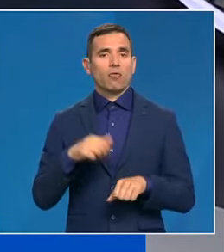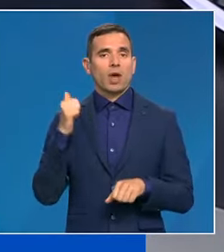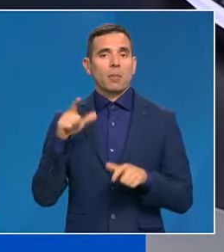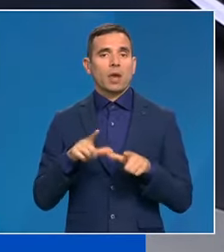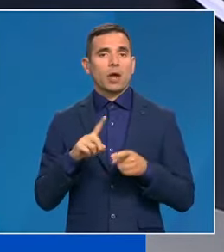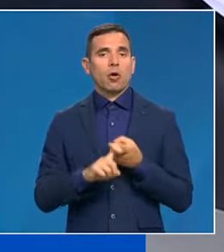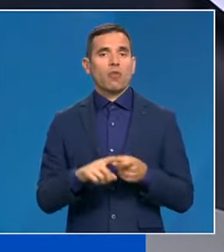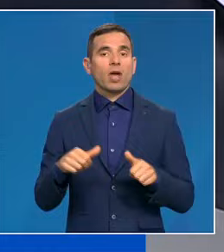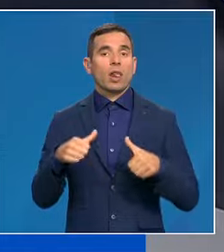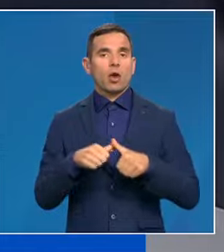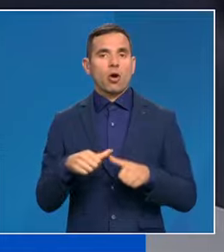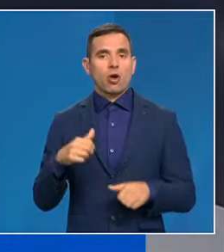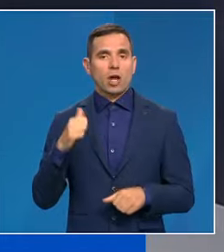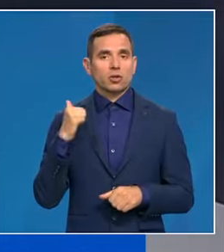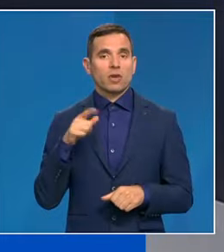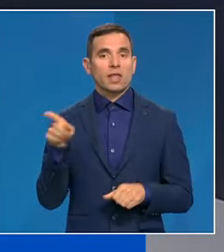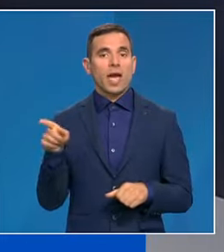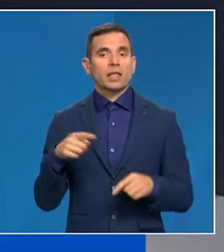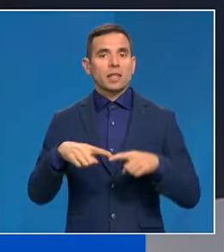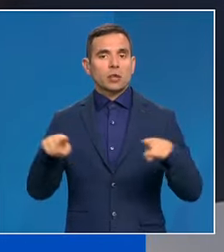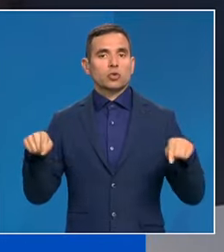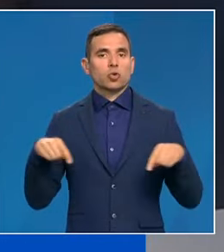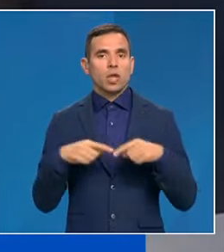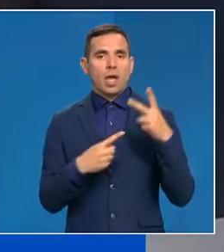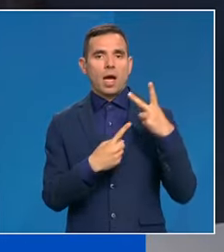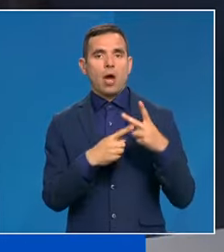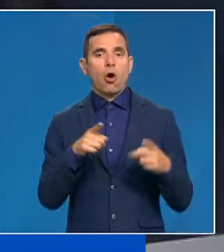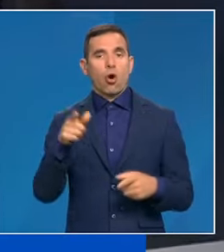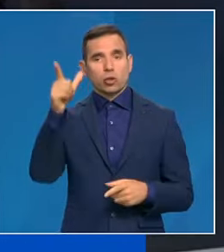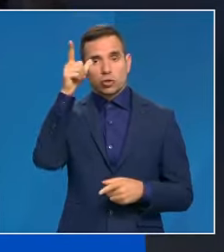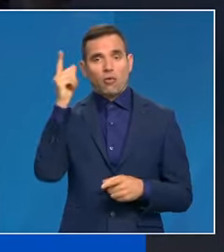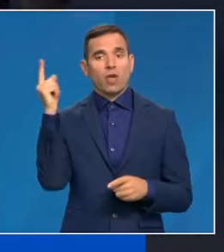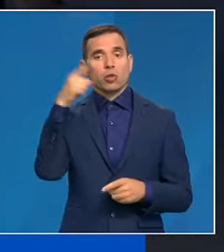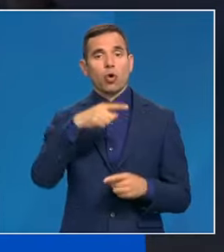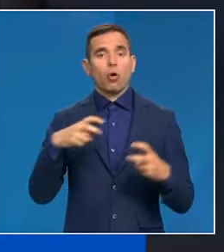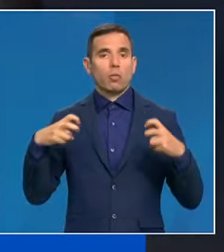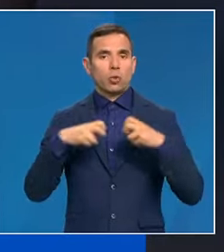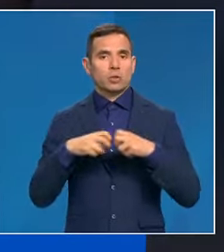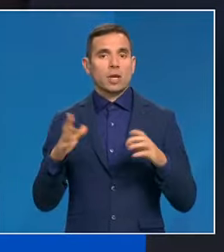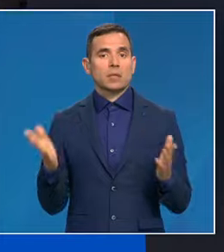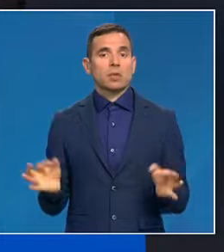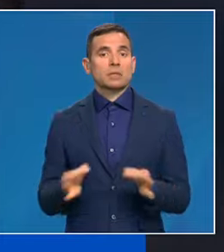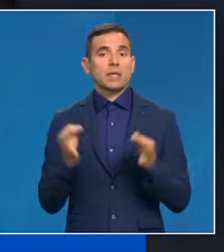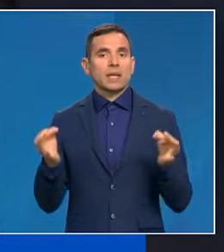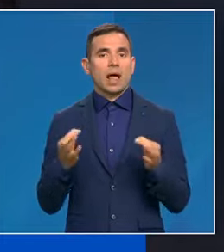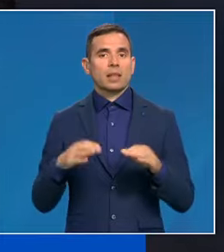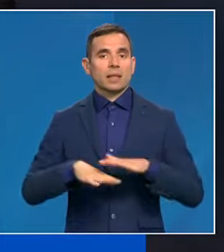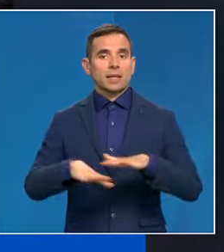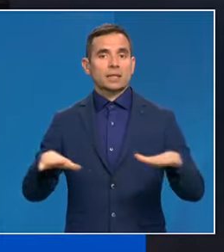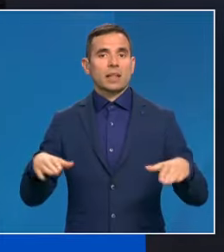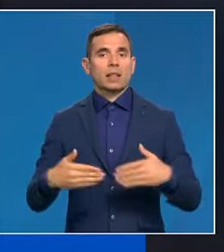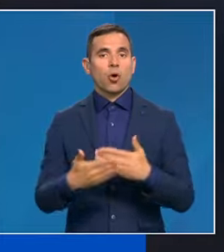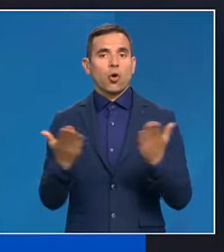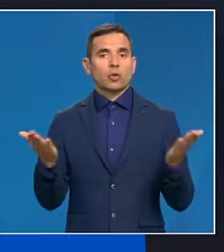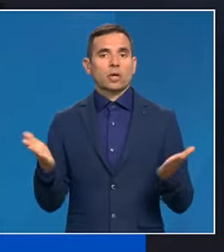Конова и Лора Инджова. Техните студия са разположени от София до Брюксел. Започваме с специалната ни сцена на открит. Между сградите